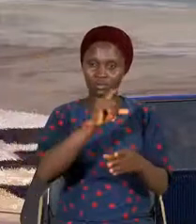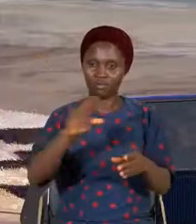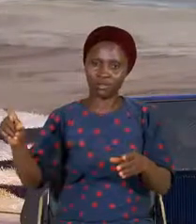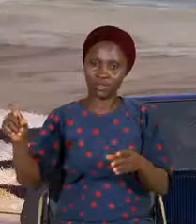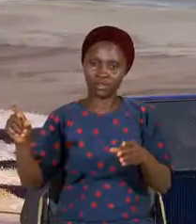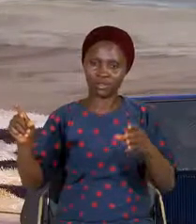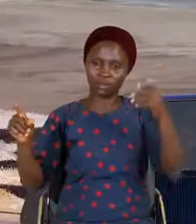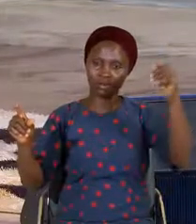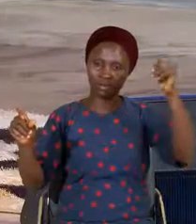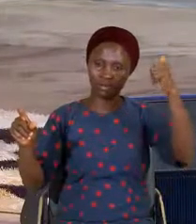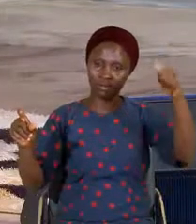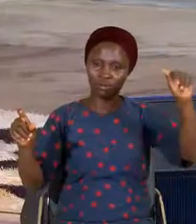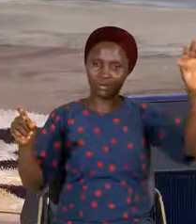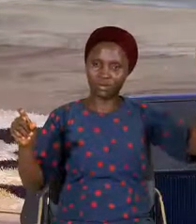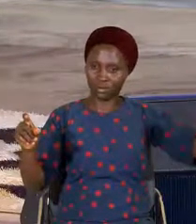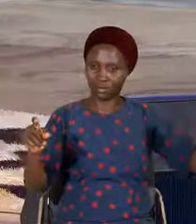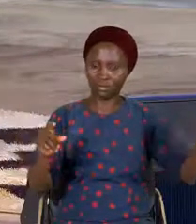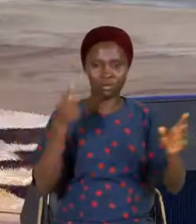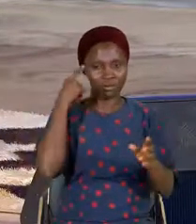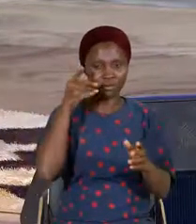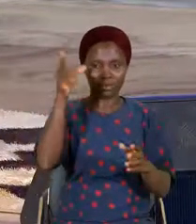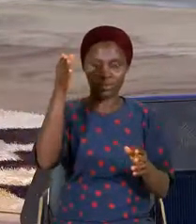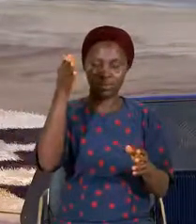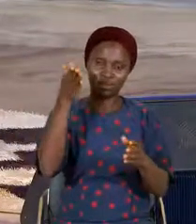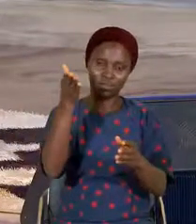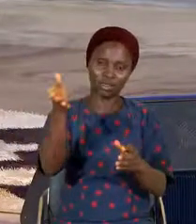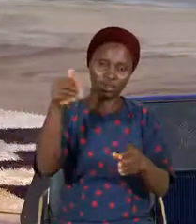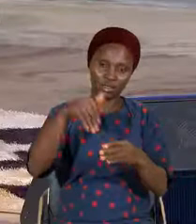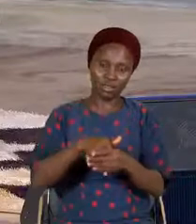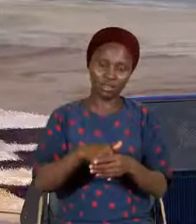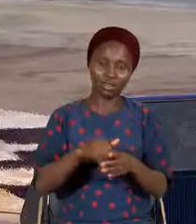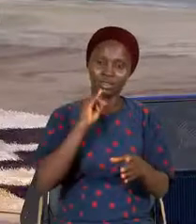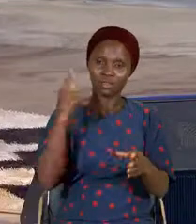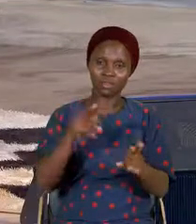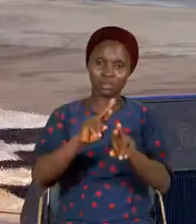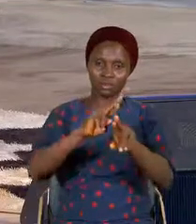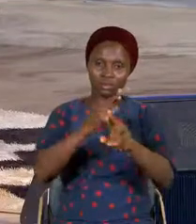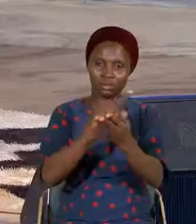dans le verset 17, parce qu'en lui est révélée la justice de Dieu